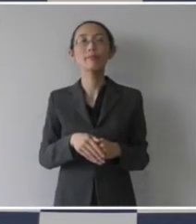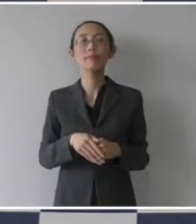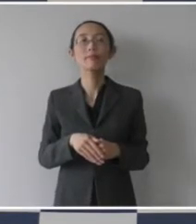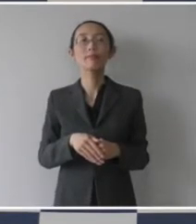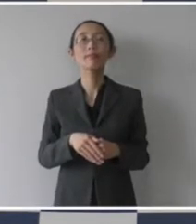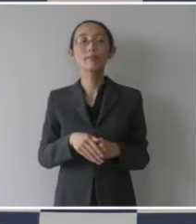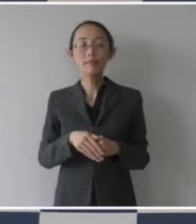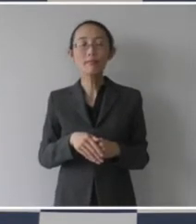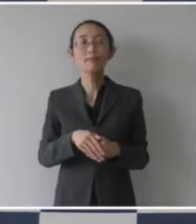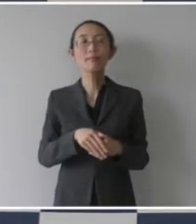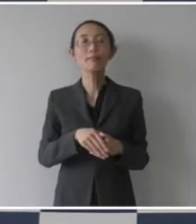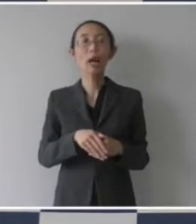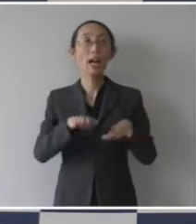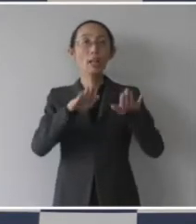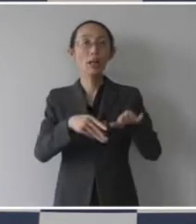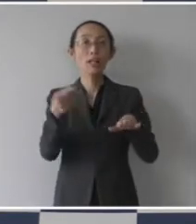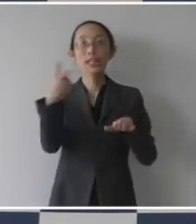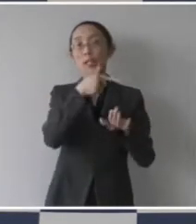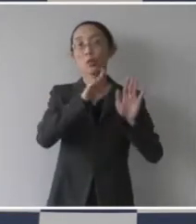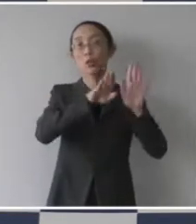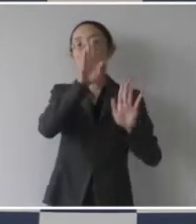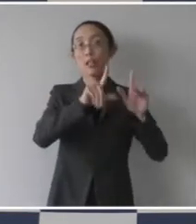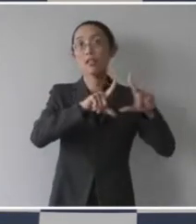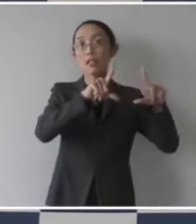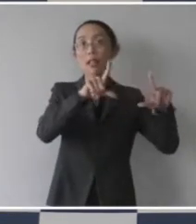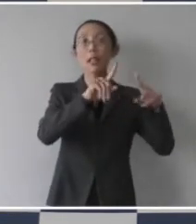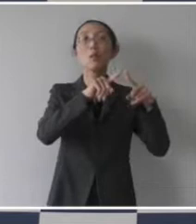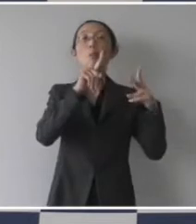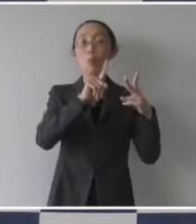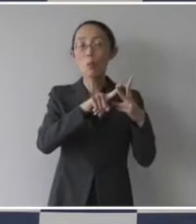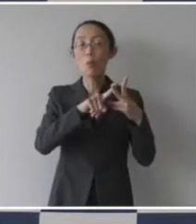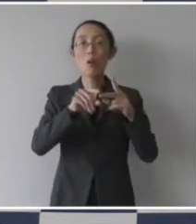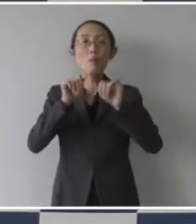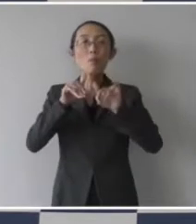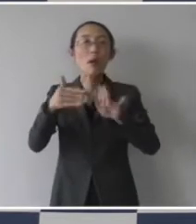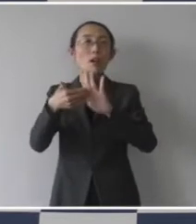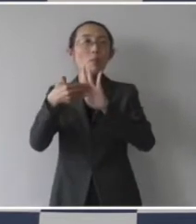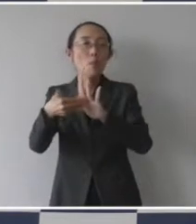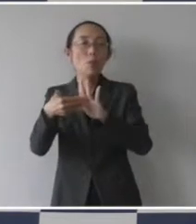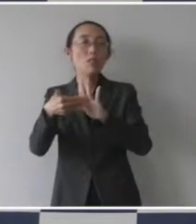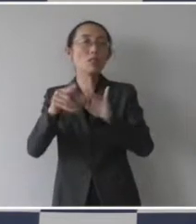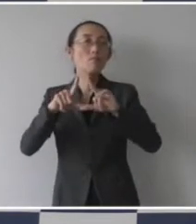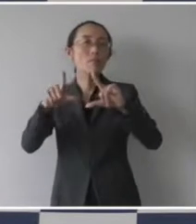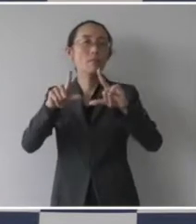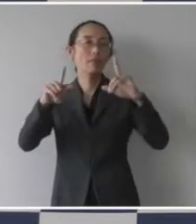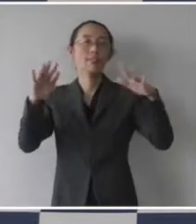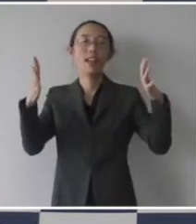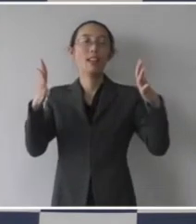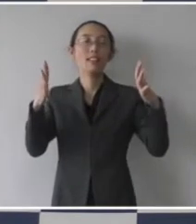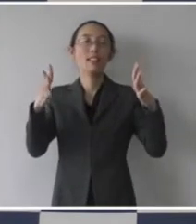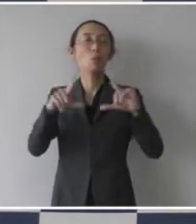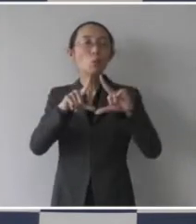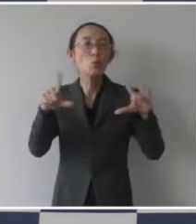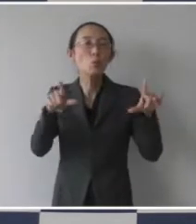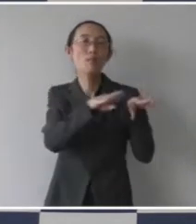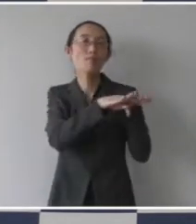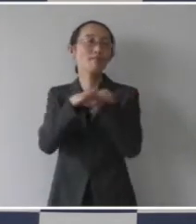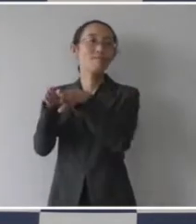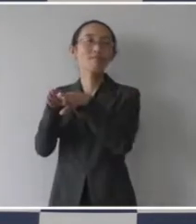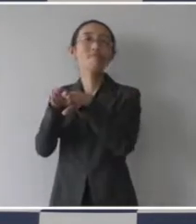非常事態宣言も、まん延防止等重点措置も発令されていない、久しぶりのゴールデンウィークですので、